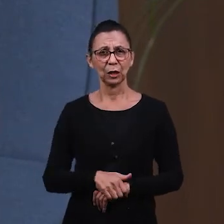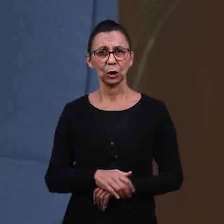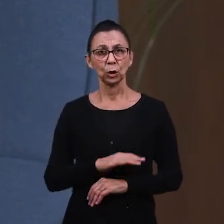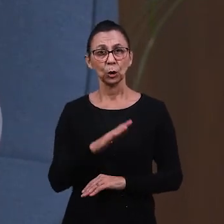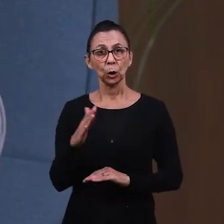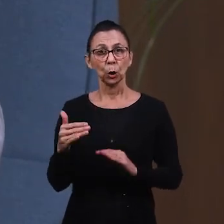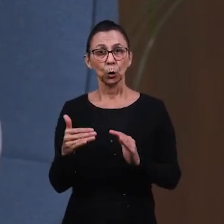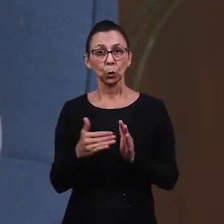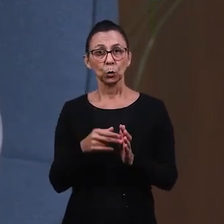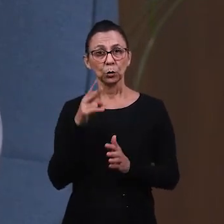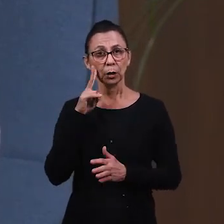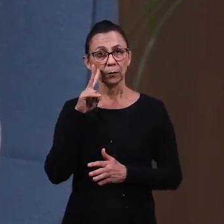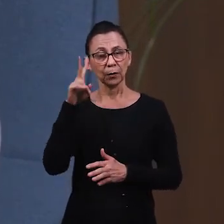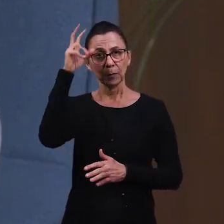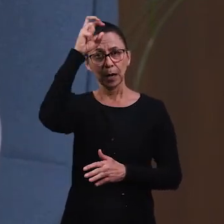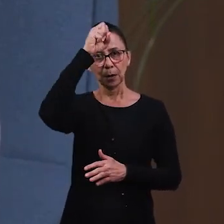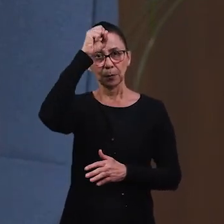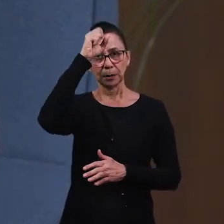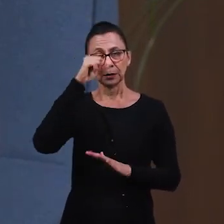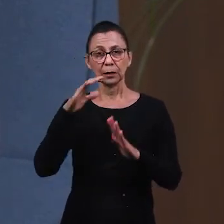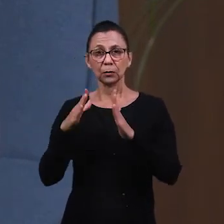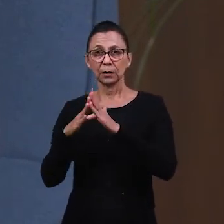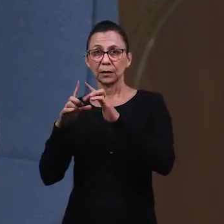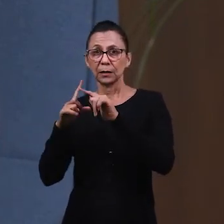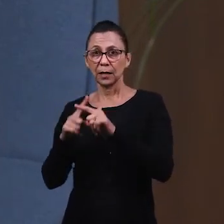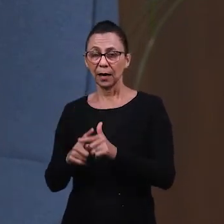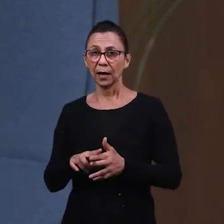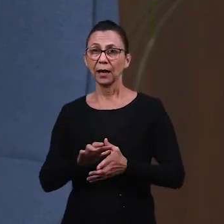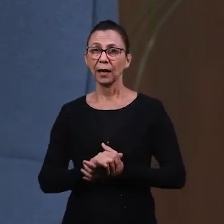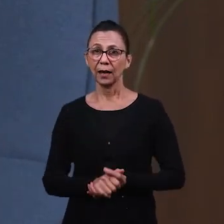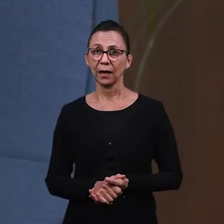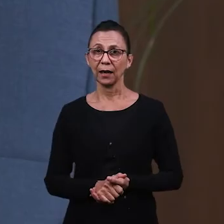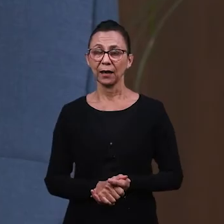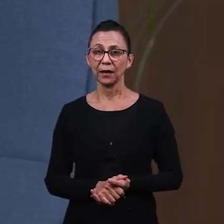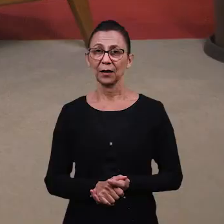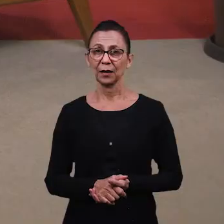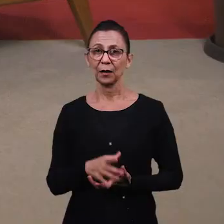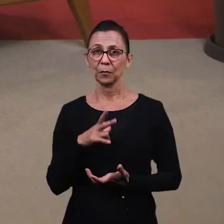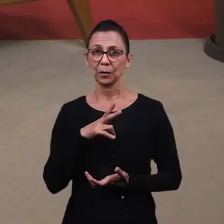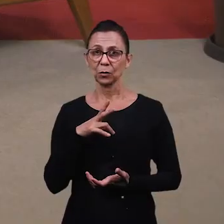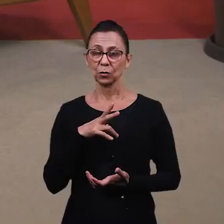déjà compris que tout ce que nous avons entendu et appris à l'église,